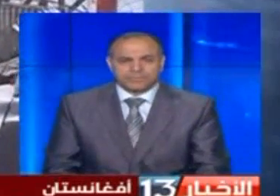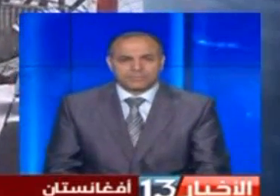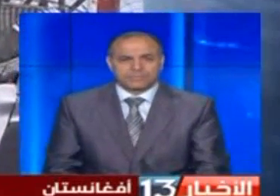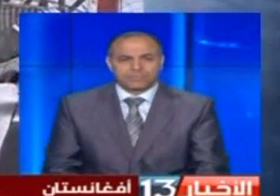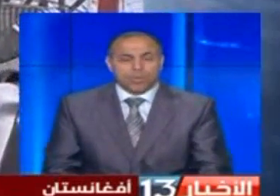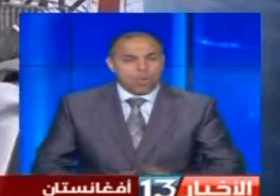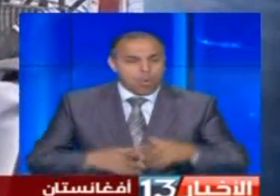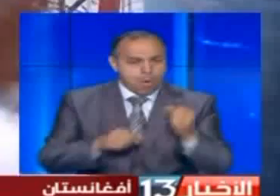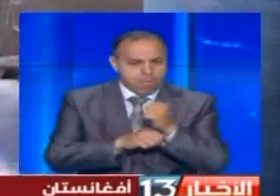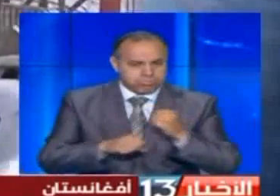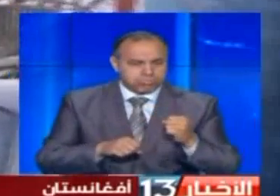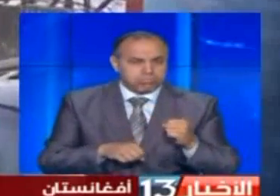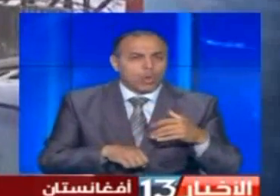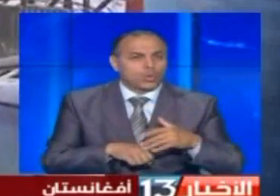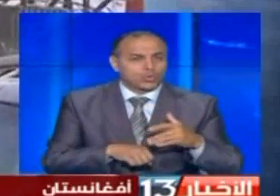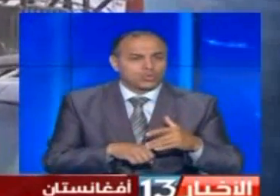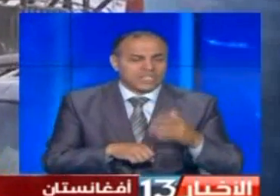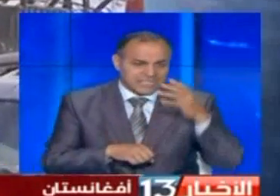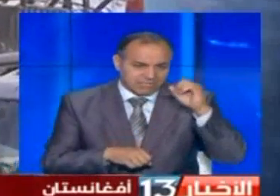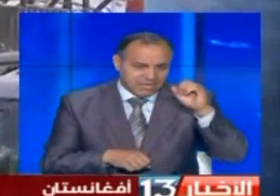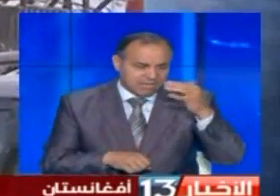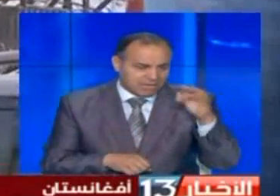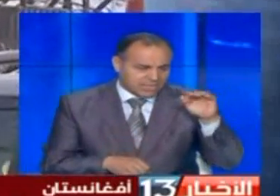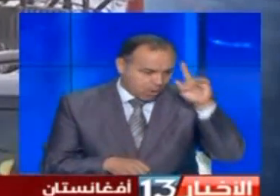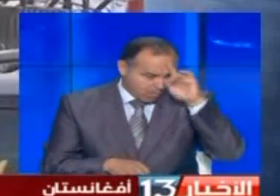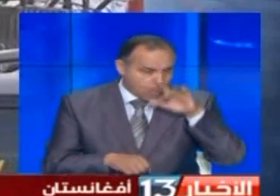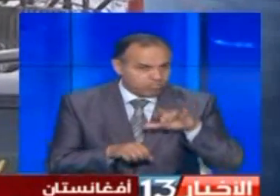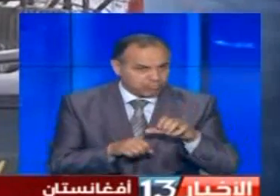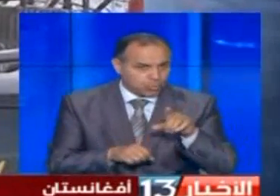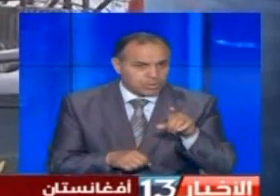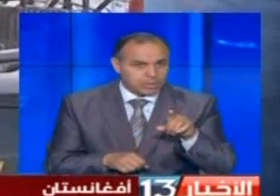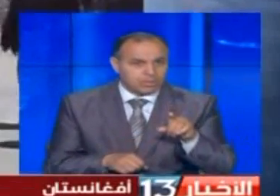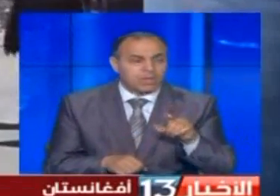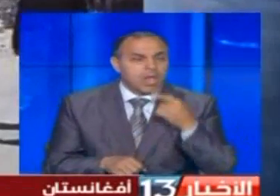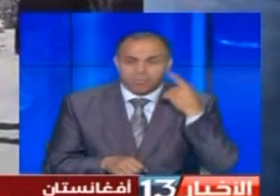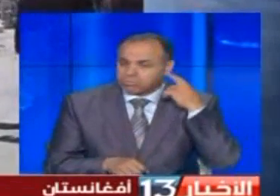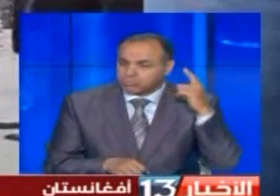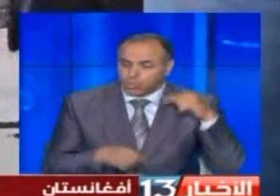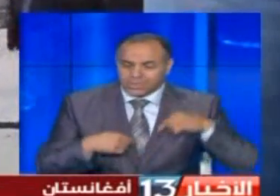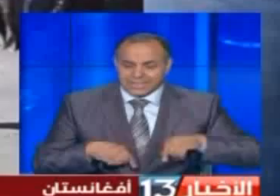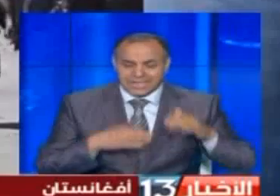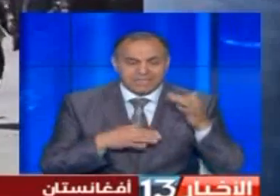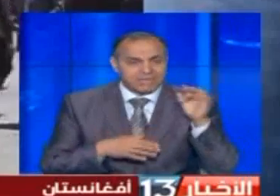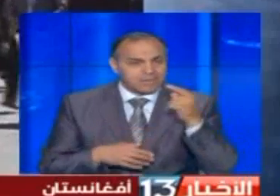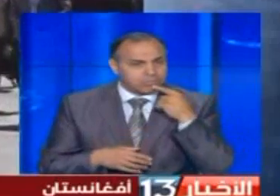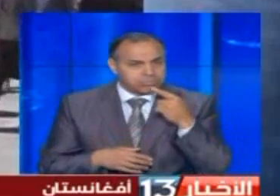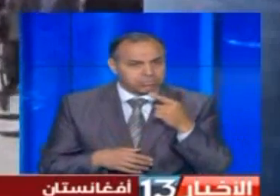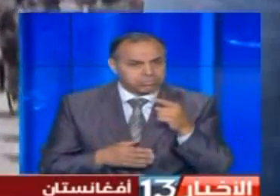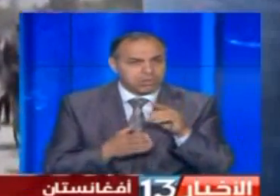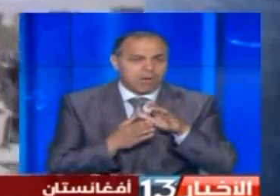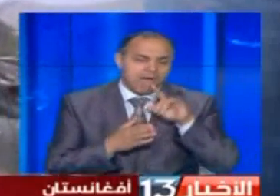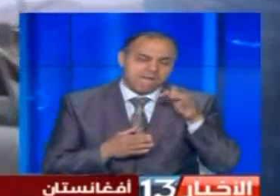ألحق الانفجار أضرارا جسيمة بسفارتي فرنسا وألمانيا، وفيما نفت مصادر بوزارة الخارجية الفرنسية سقوط